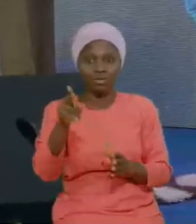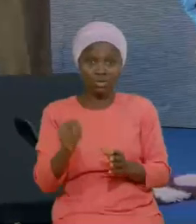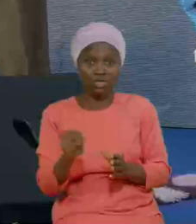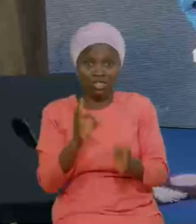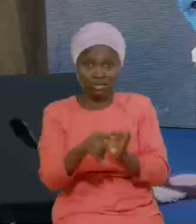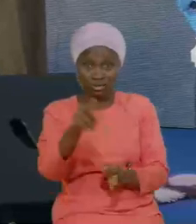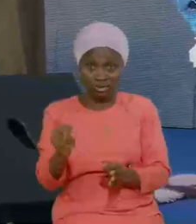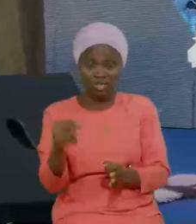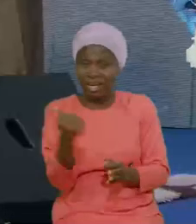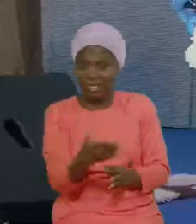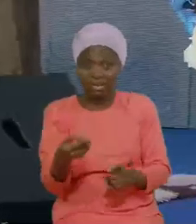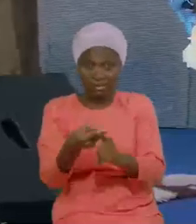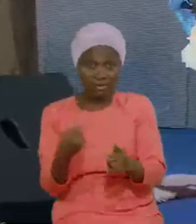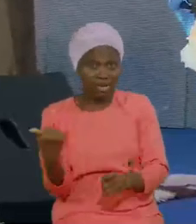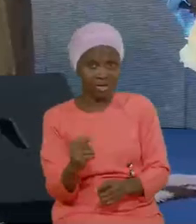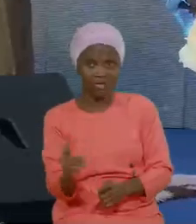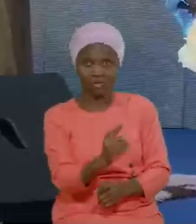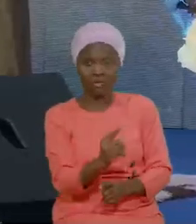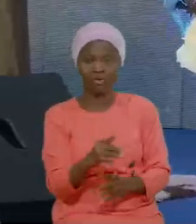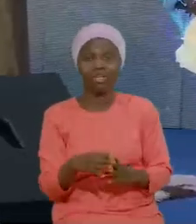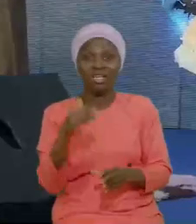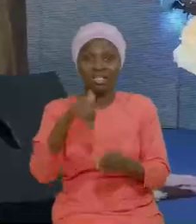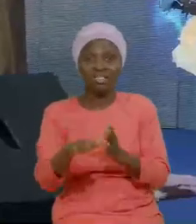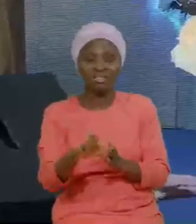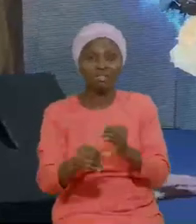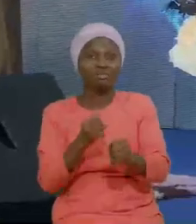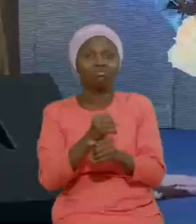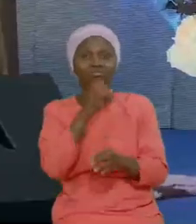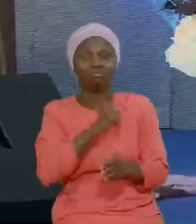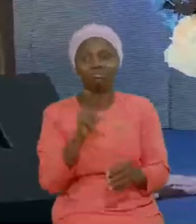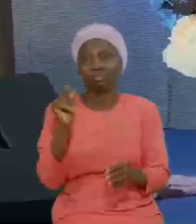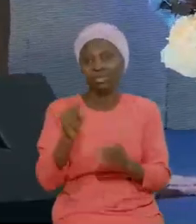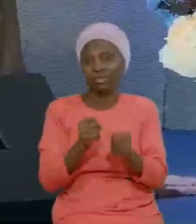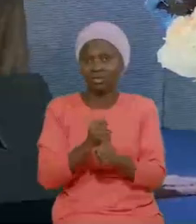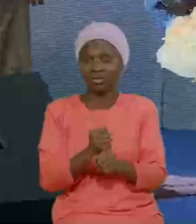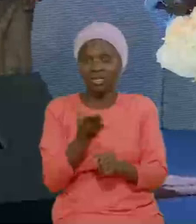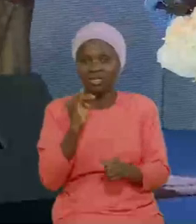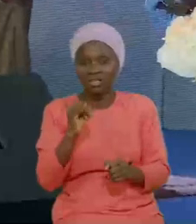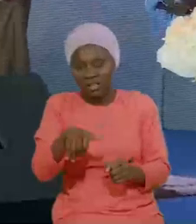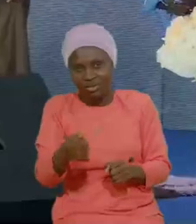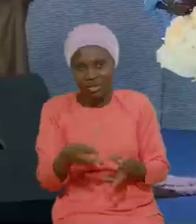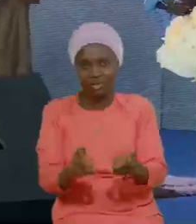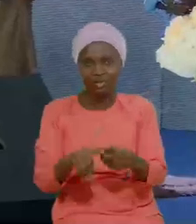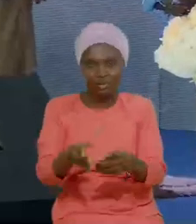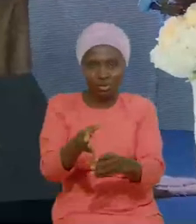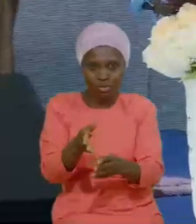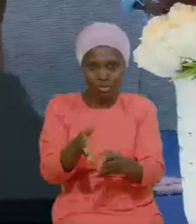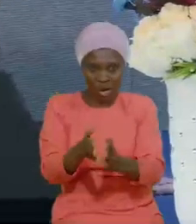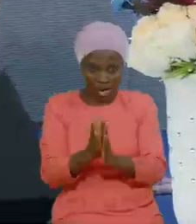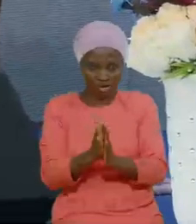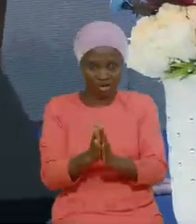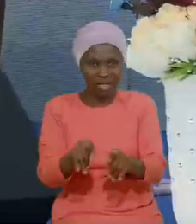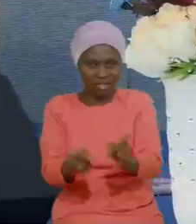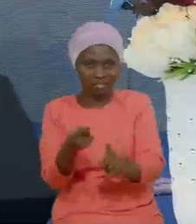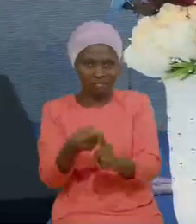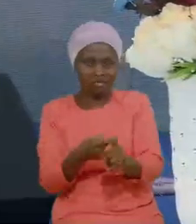from anyone in your 20s. There's a way to ask very different from when you were an infant. À 20 ans,